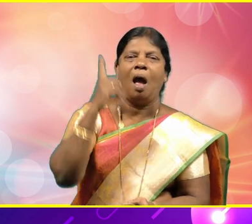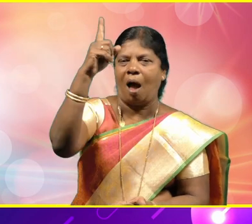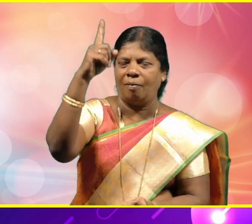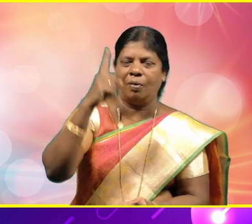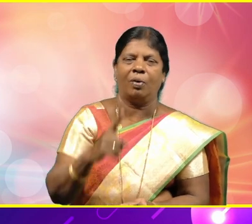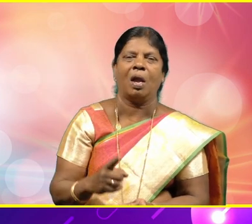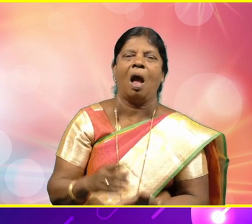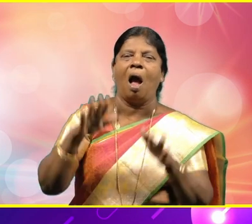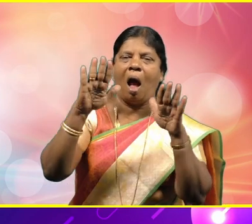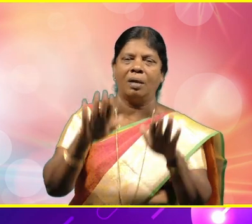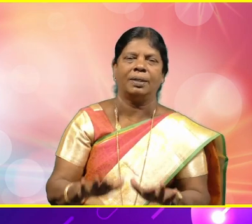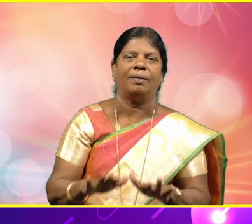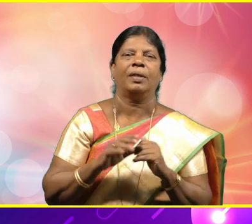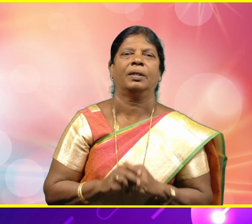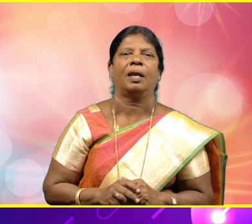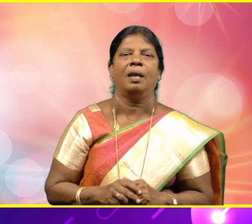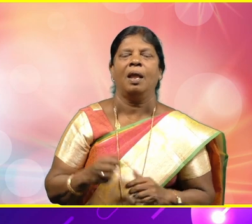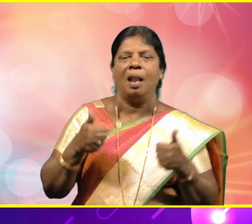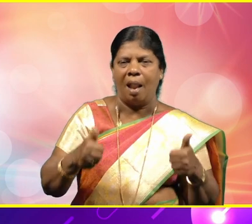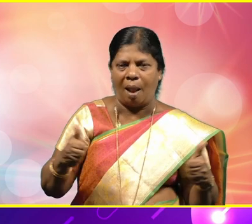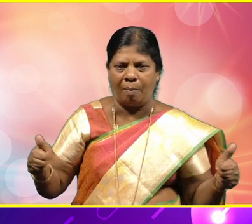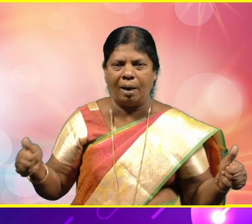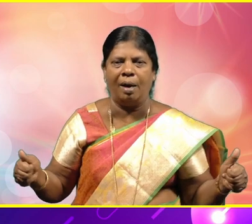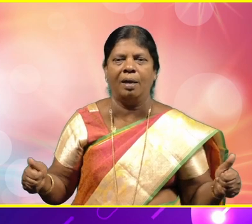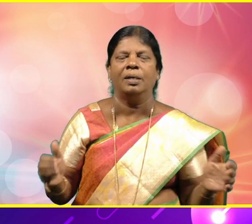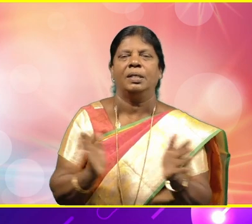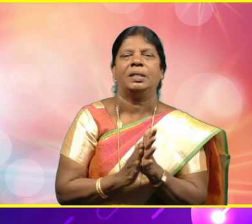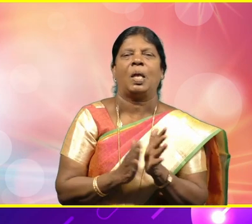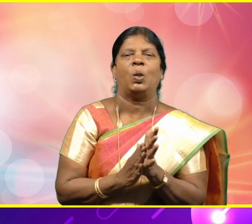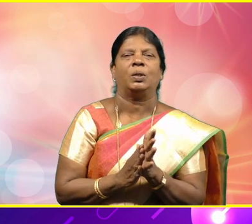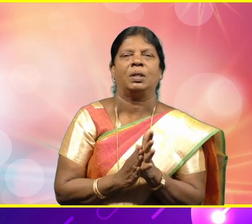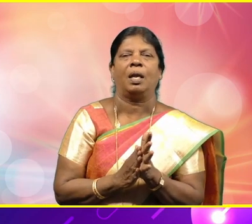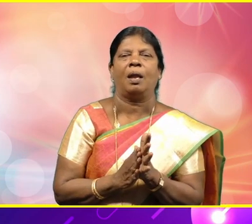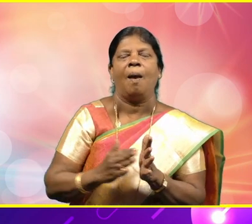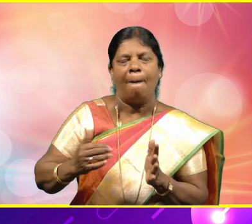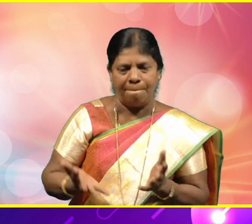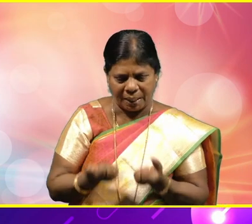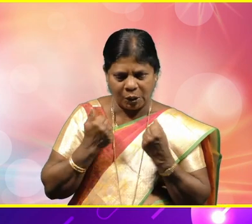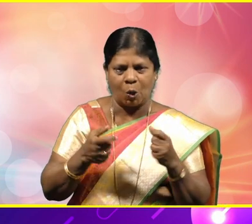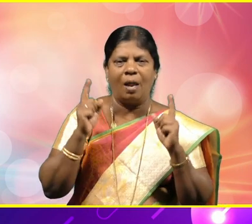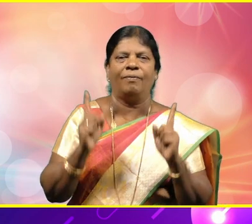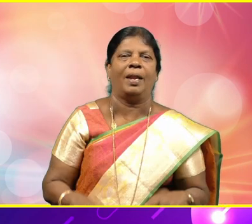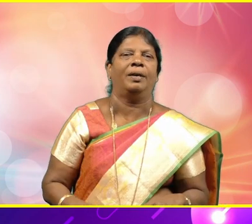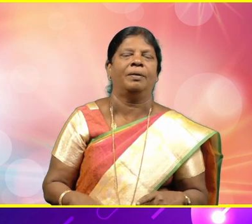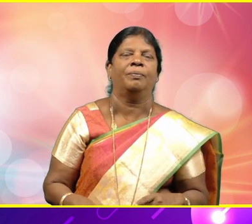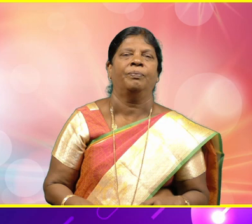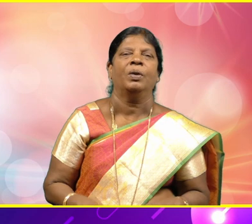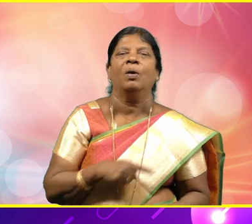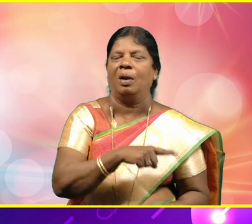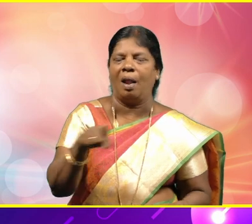விசுவாசித்து அவருடைய ஆசீர்வாதங்களை, நன்மைகளை, சந்தோஷத்தை அனுபவிக்க